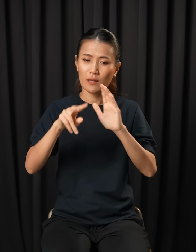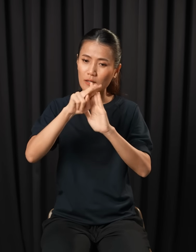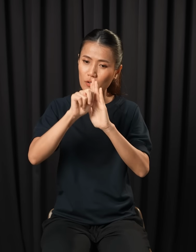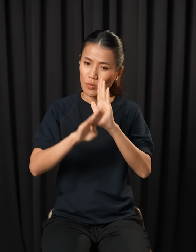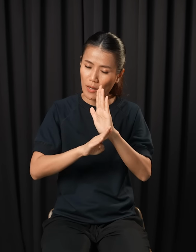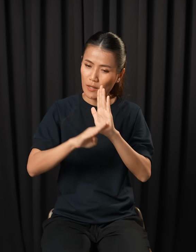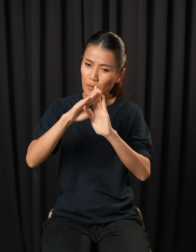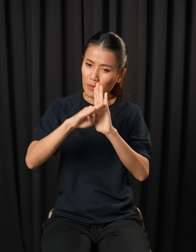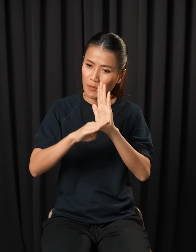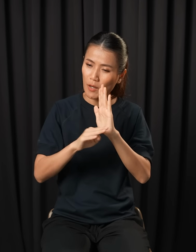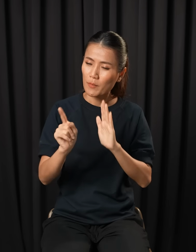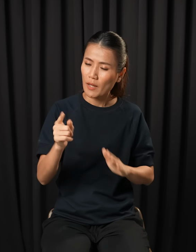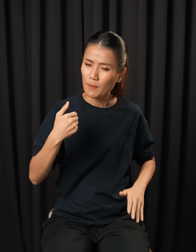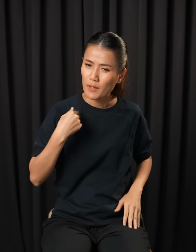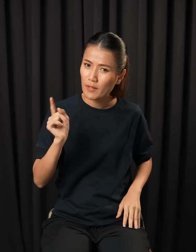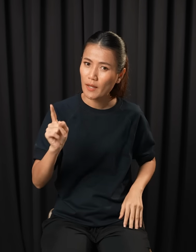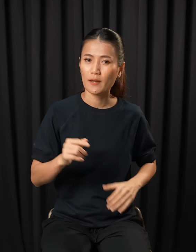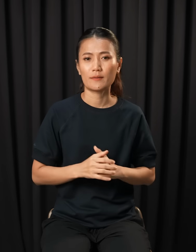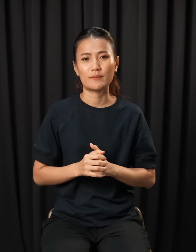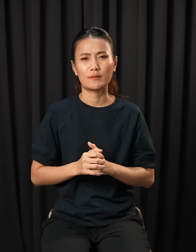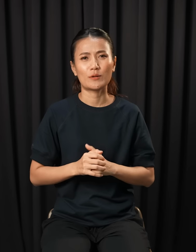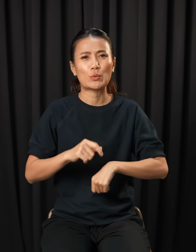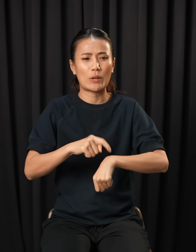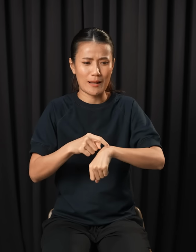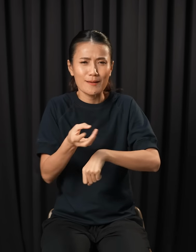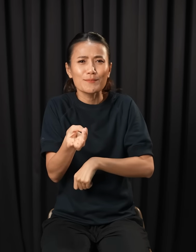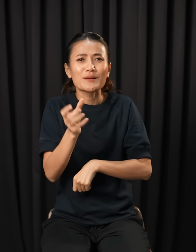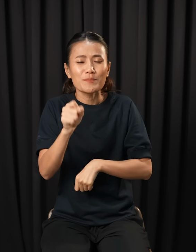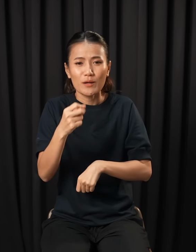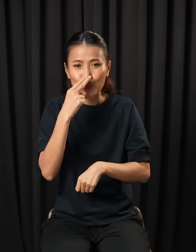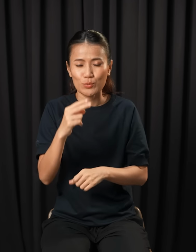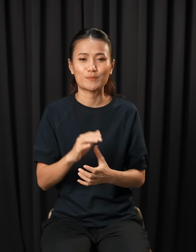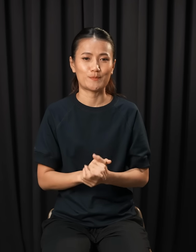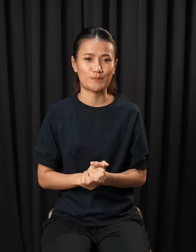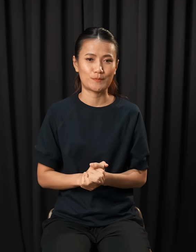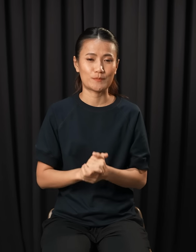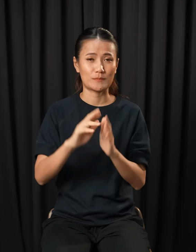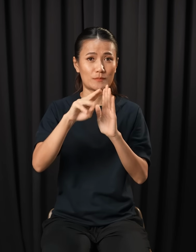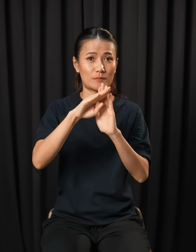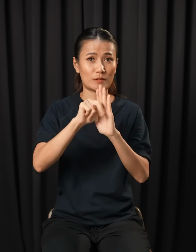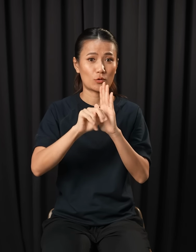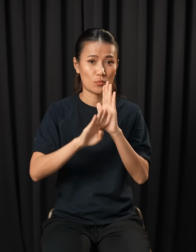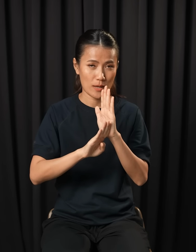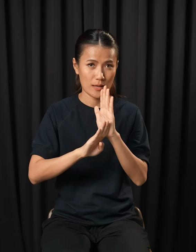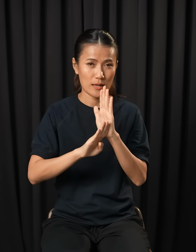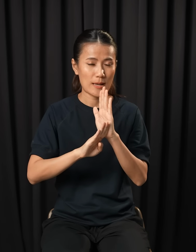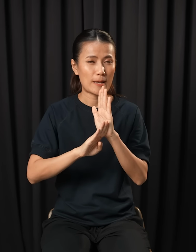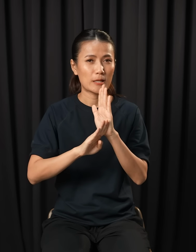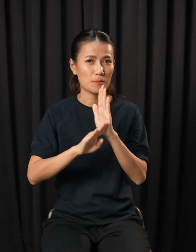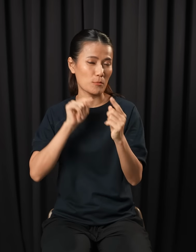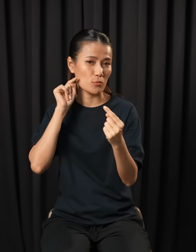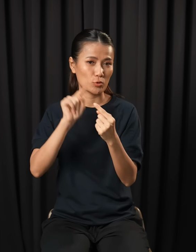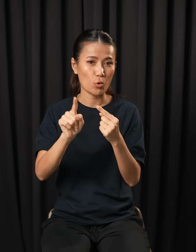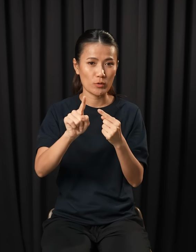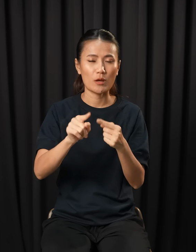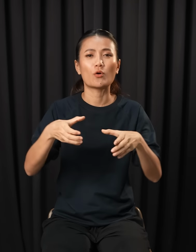คุยกับคุณพิธากันต่อนะคะนโยบายของพรรคก้าวไกลที่เราเป็นหมุดหมายสำคัญที่จะไปดึงใจประชาชนมีอะไรเด่นๆบ้างคะ มีเวลาน้อยเนาะเอานโ